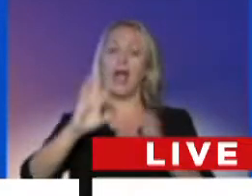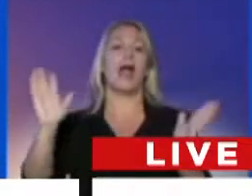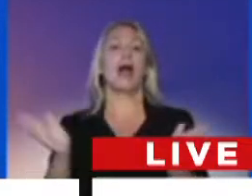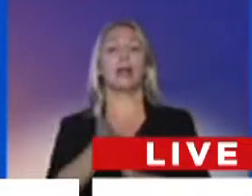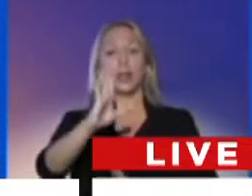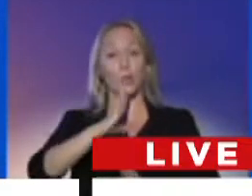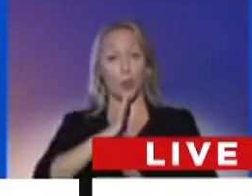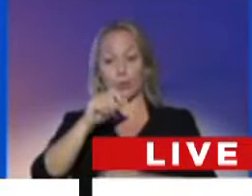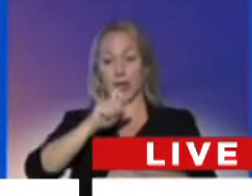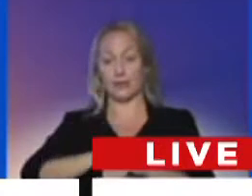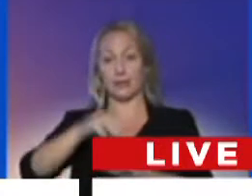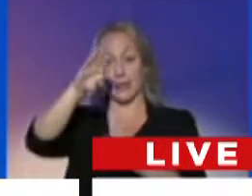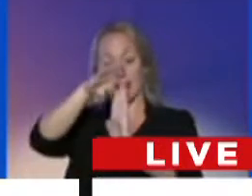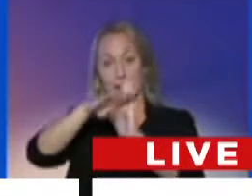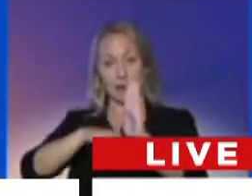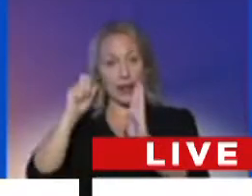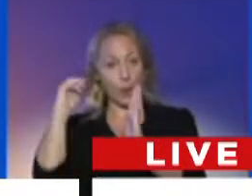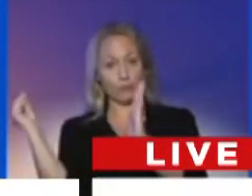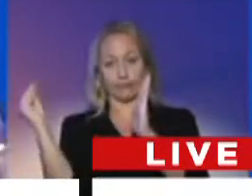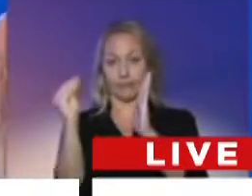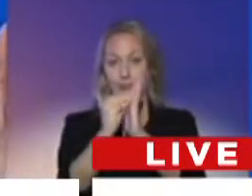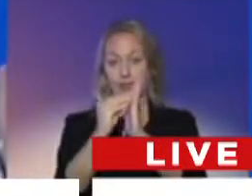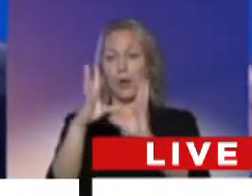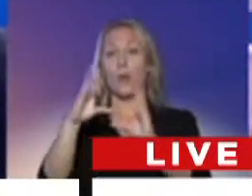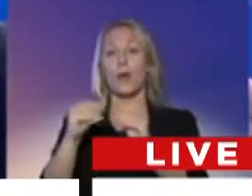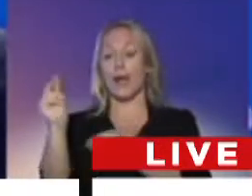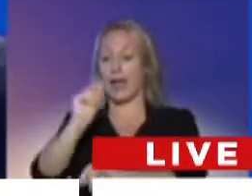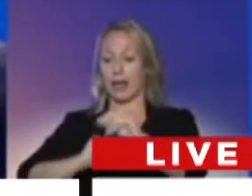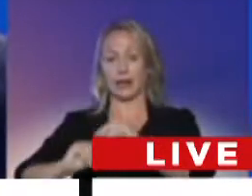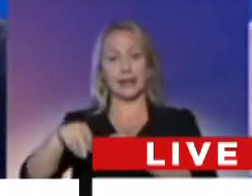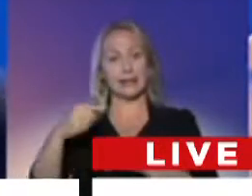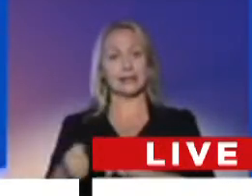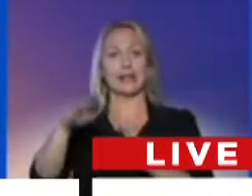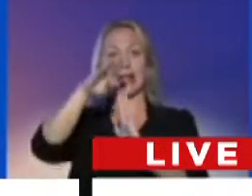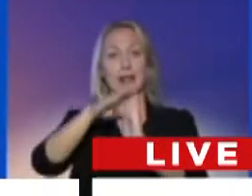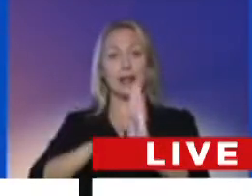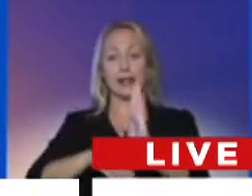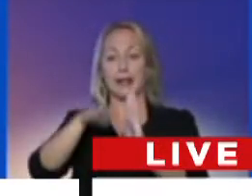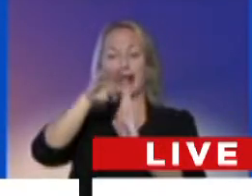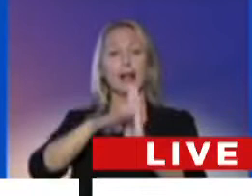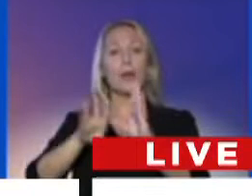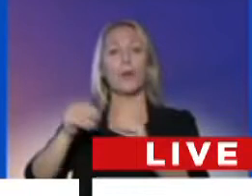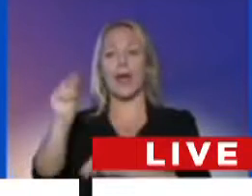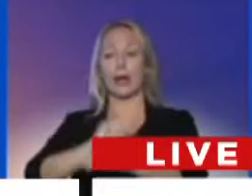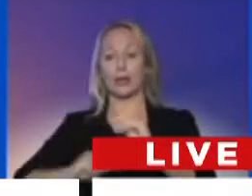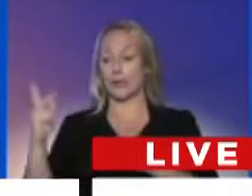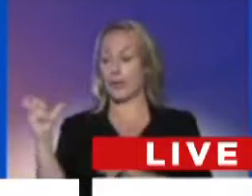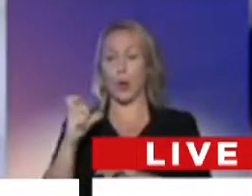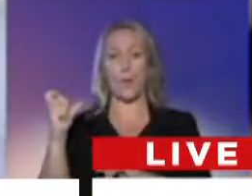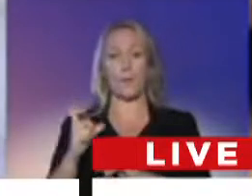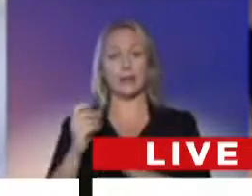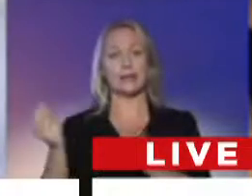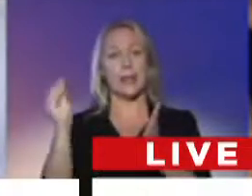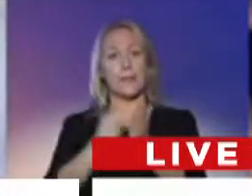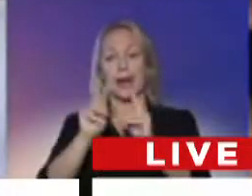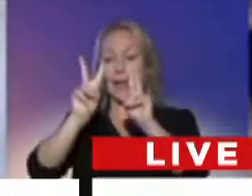είναι εγγεγραμμένος σε εκλογικό κατάλογο, γνωρίζετε ότι οι εκλογικοί κατάλογοι αναθεωρούνται κάθε δύο μήνες και προφανώς δεν έχουμε καμία